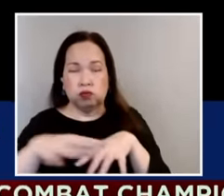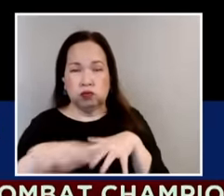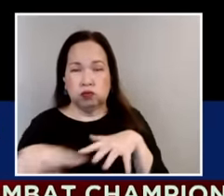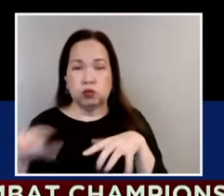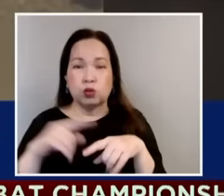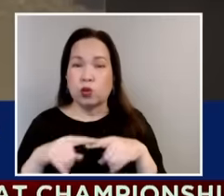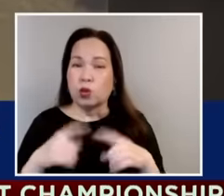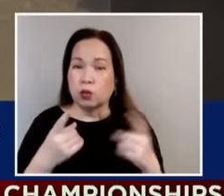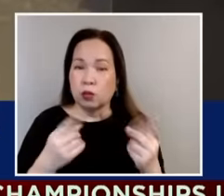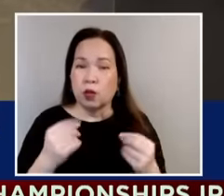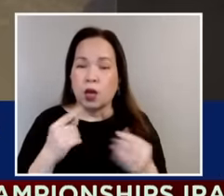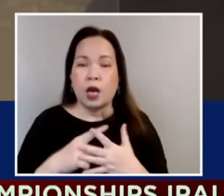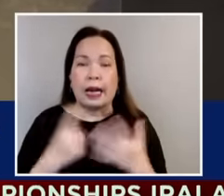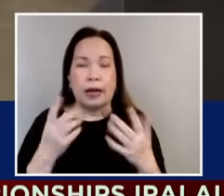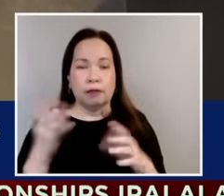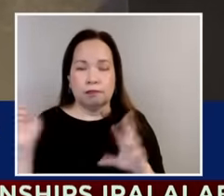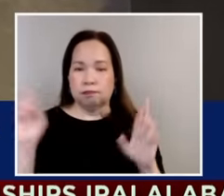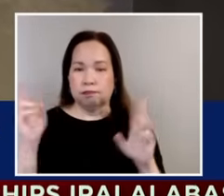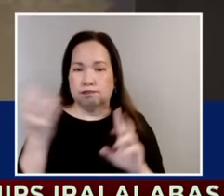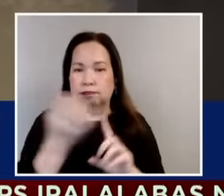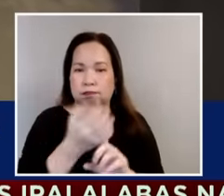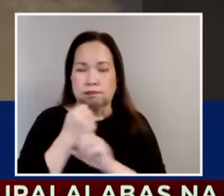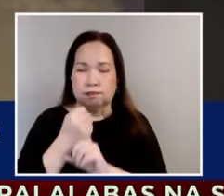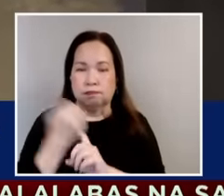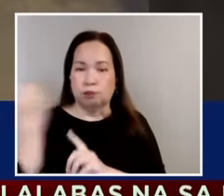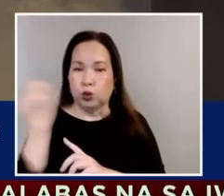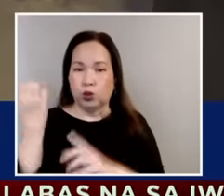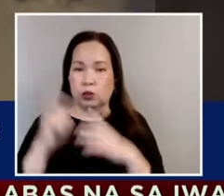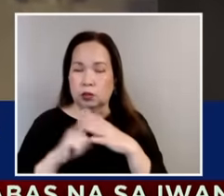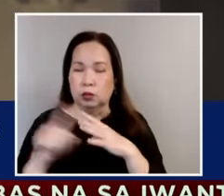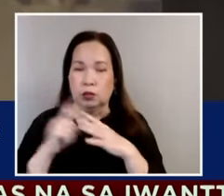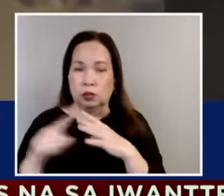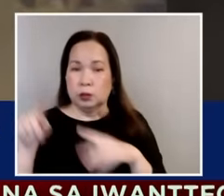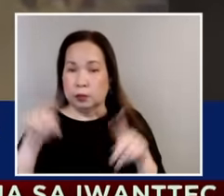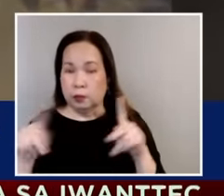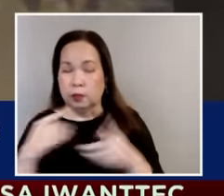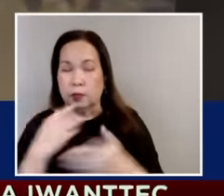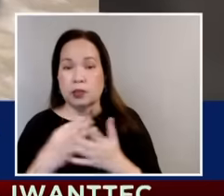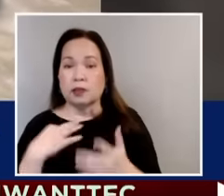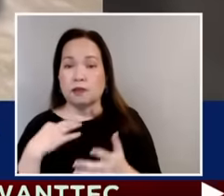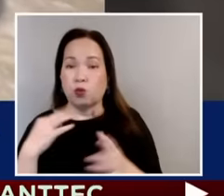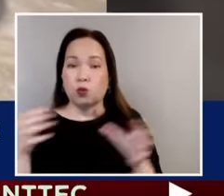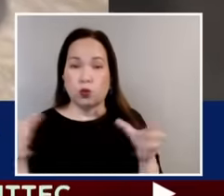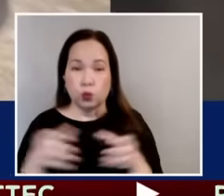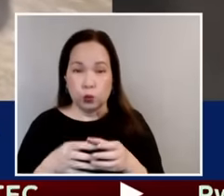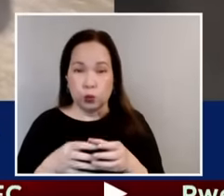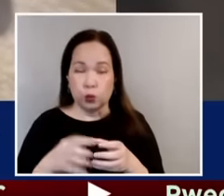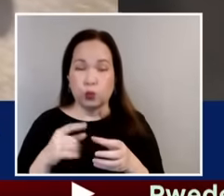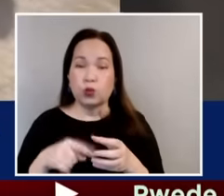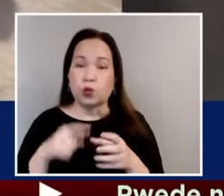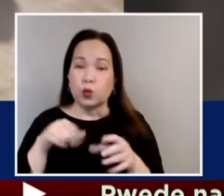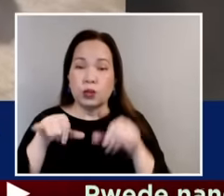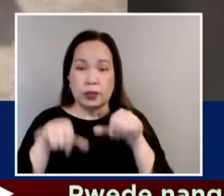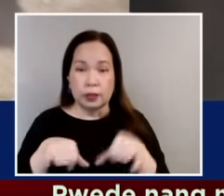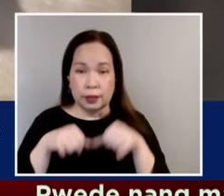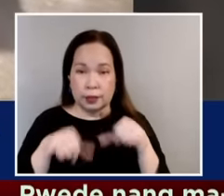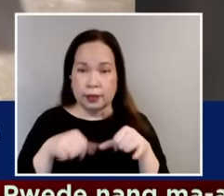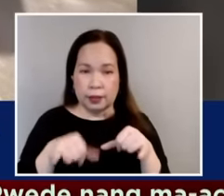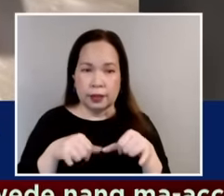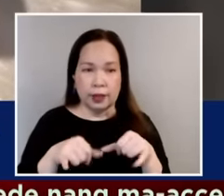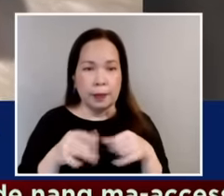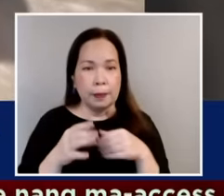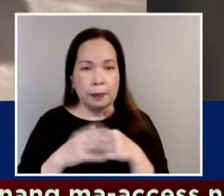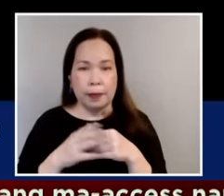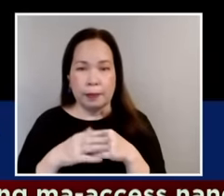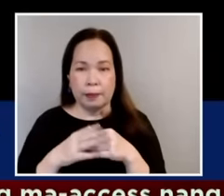ng preemptive evacuation ang mga tauhan ng barangay at volunteer groups sa mga residenteng naninirahan sa tabi ng ilog. Sa report